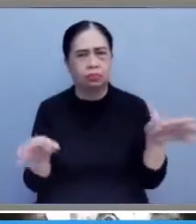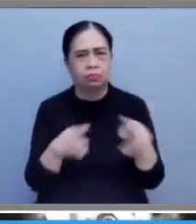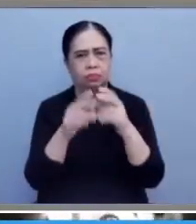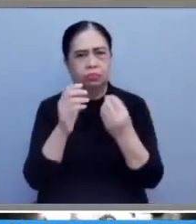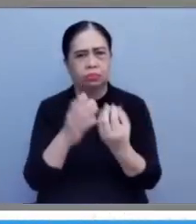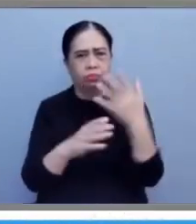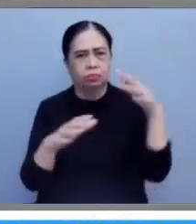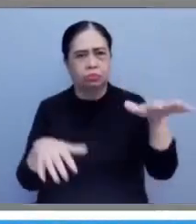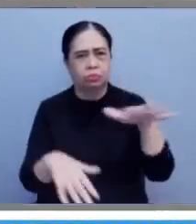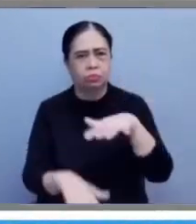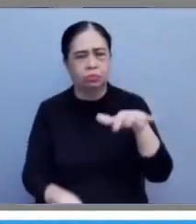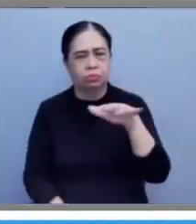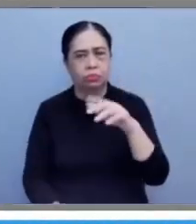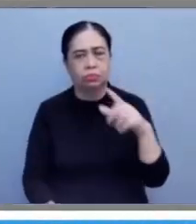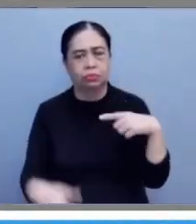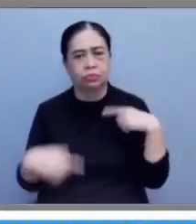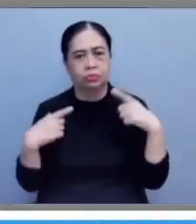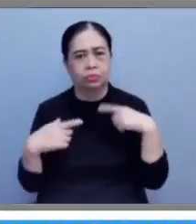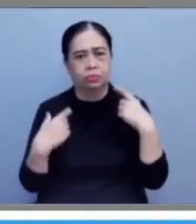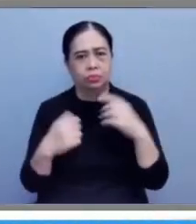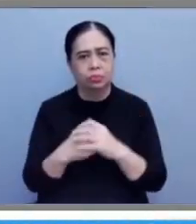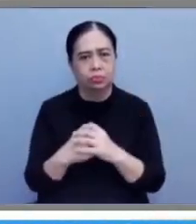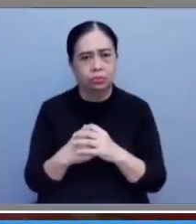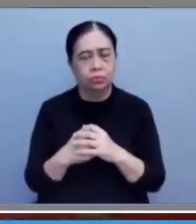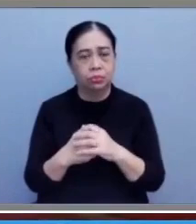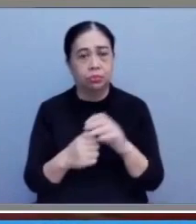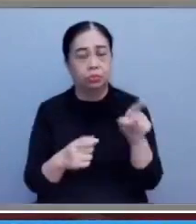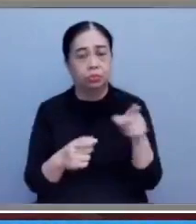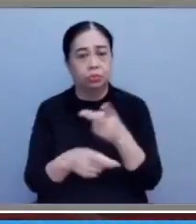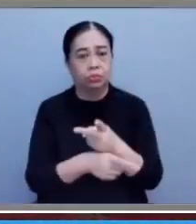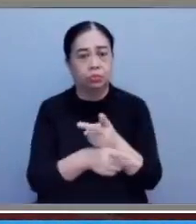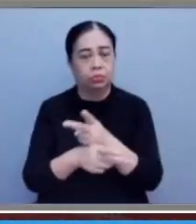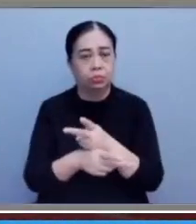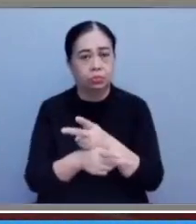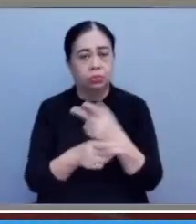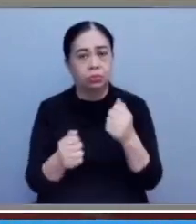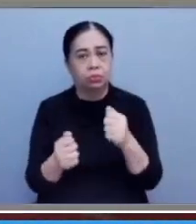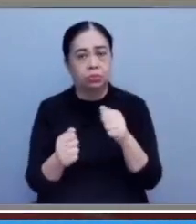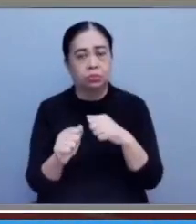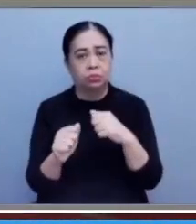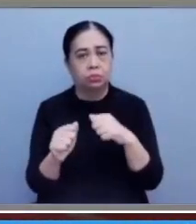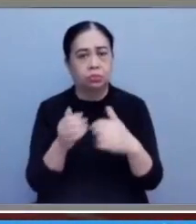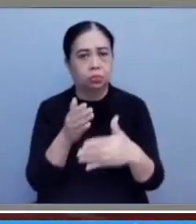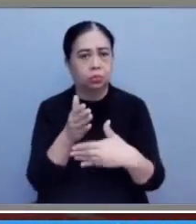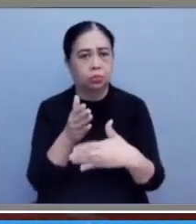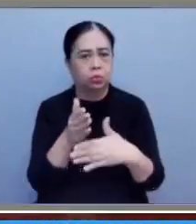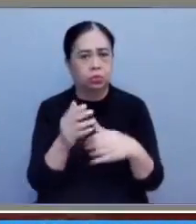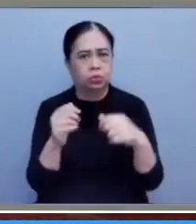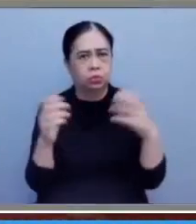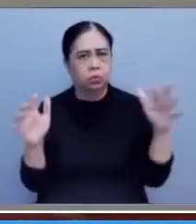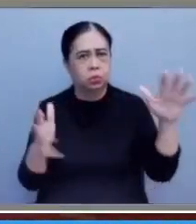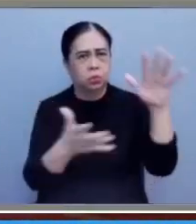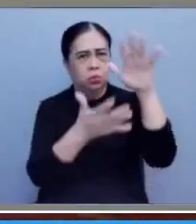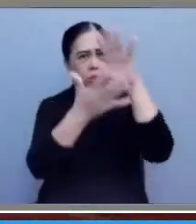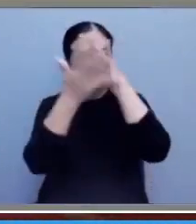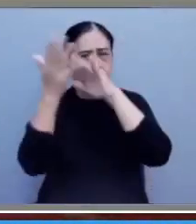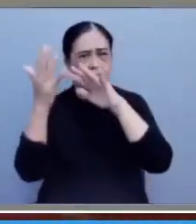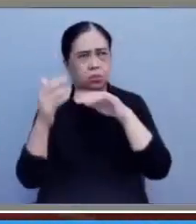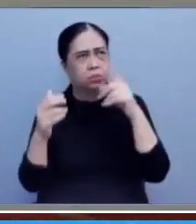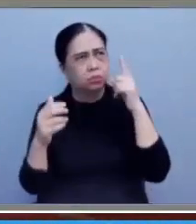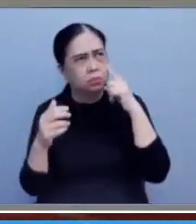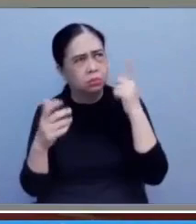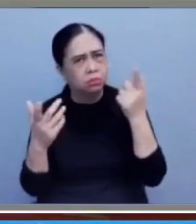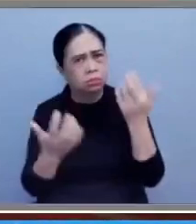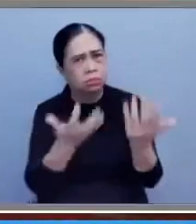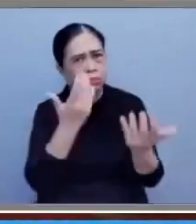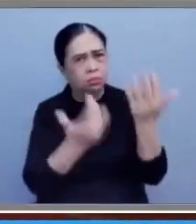Rosa Laguna kaya todo ingat siya sa pagmamaneho sobrang kapal ng usok dito kagabi ala ko nga may nagsunog na naman